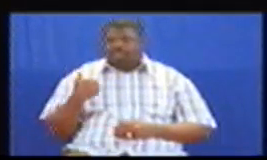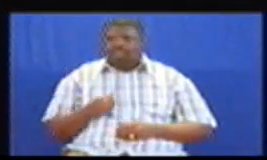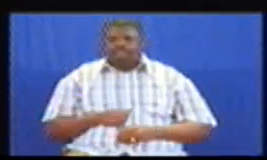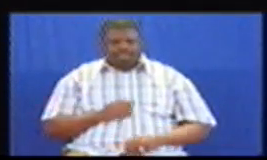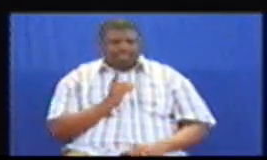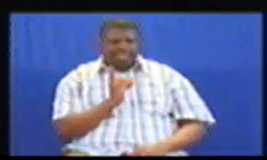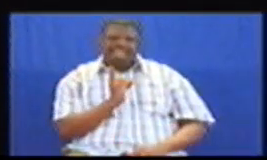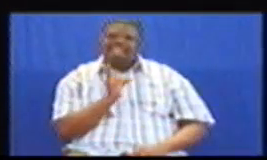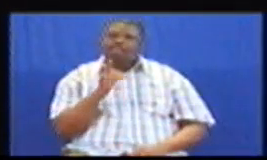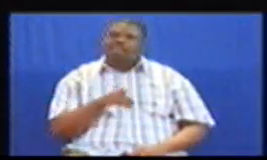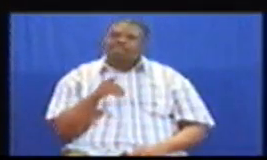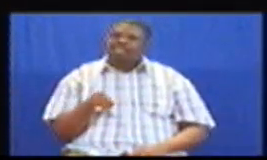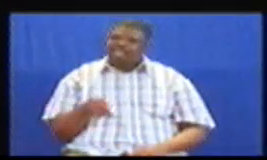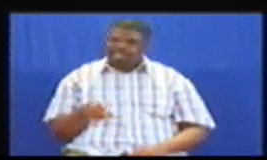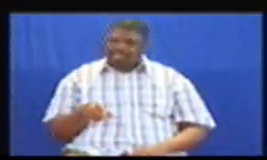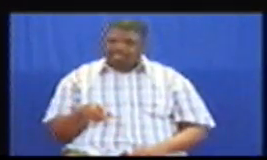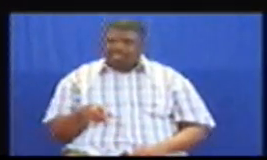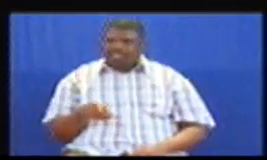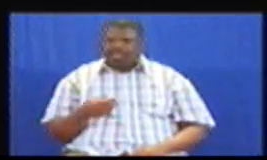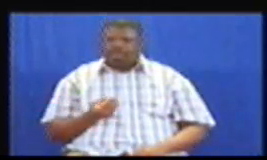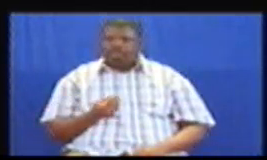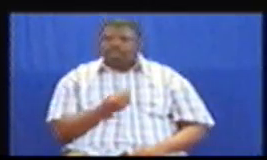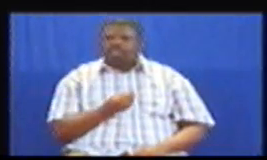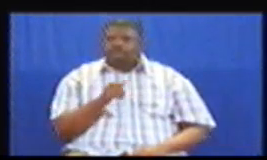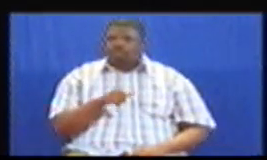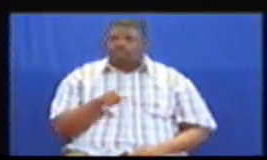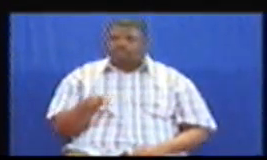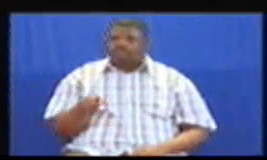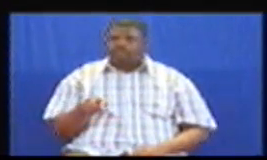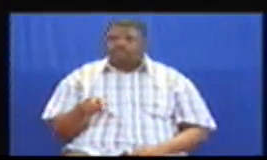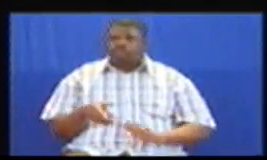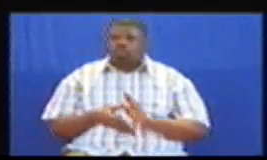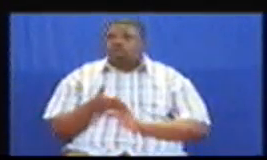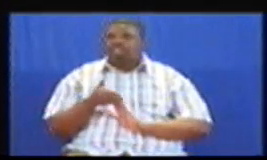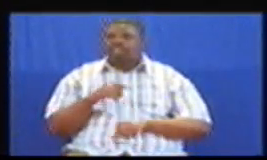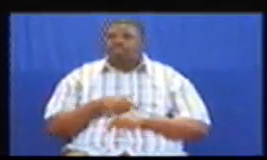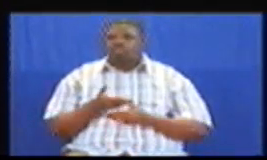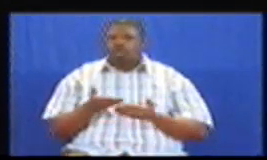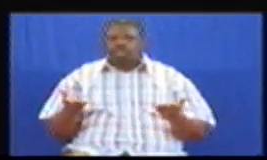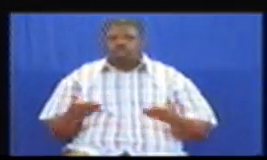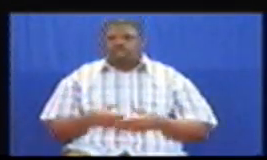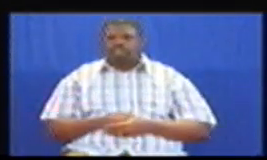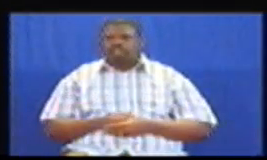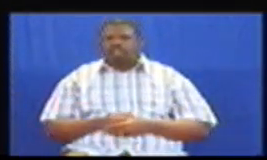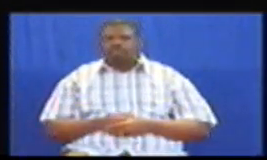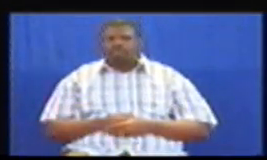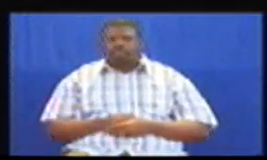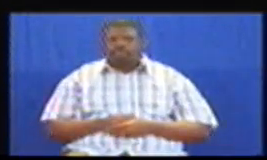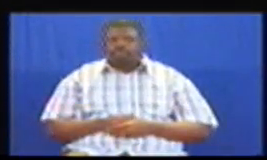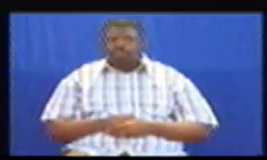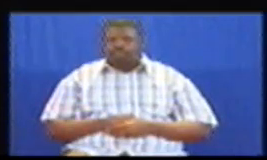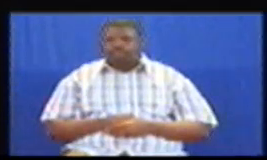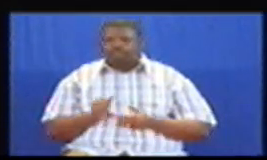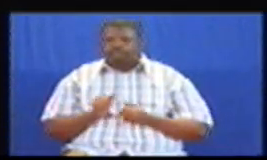mkuu wa serikali kwamba mashtaka ya watu hawa yanaweza kuanza muda wowote. Kwa hiyo hili jambo sasa